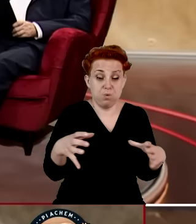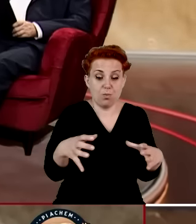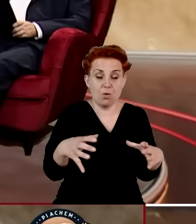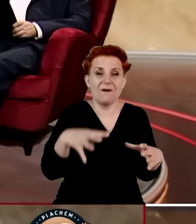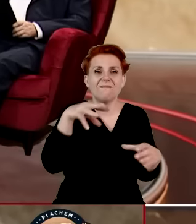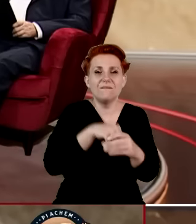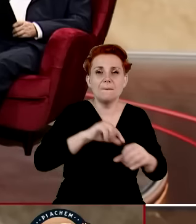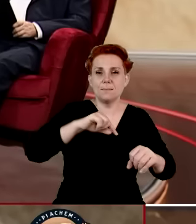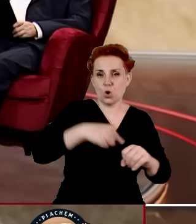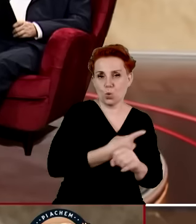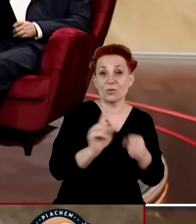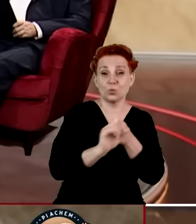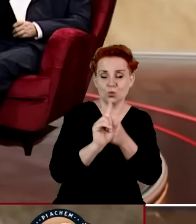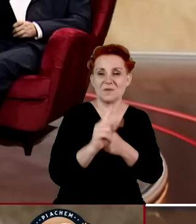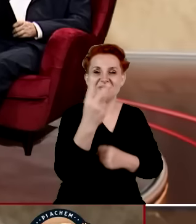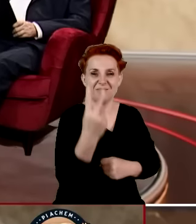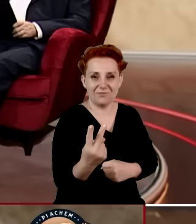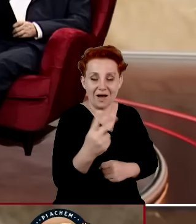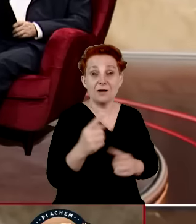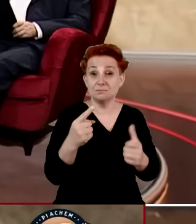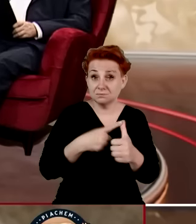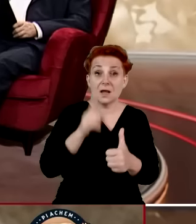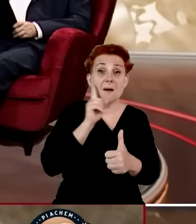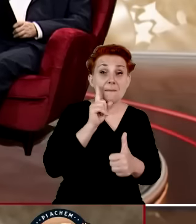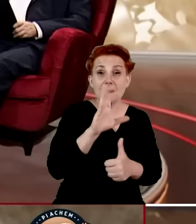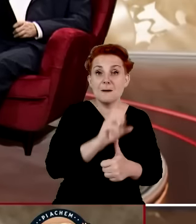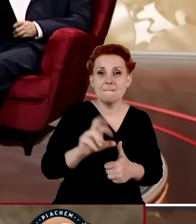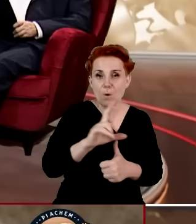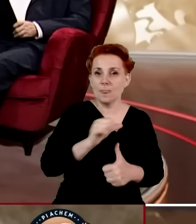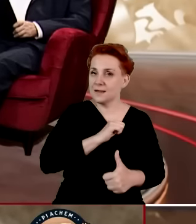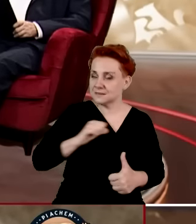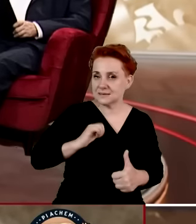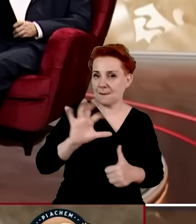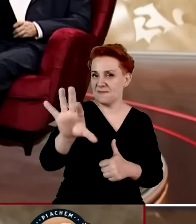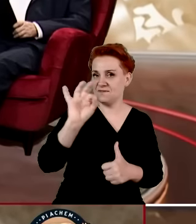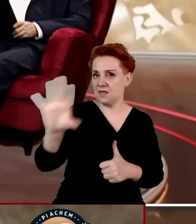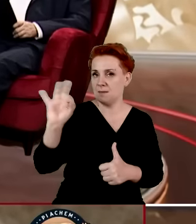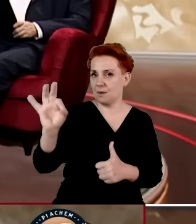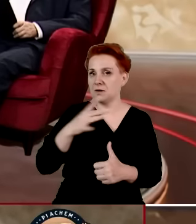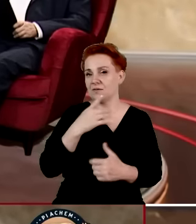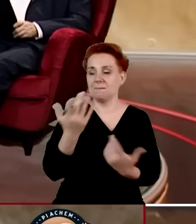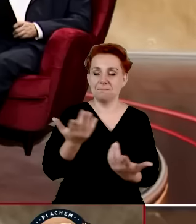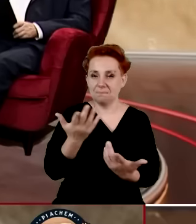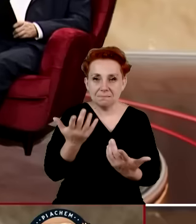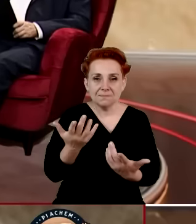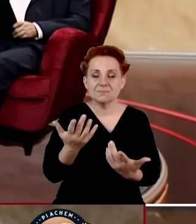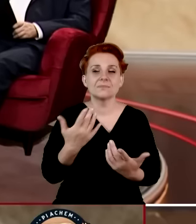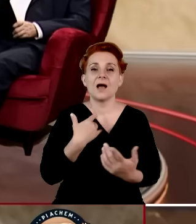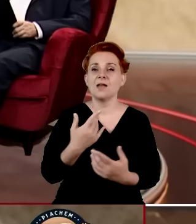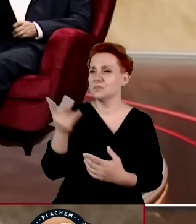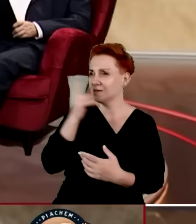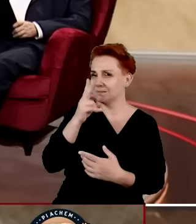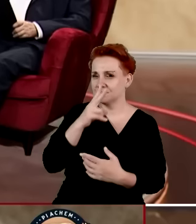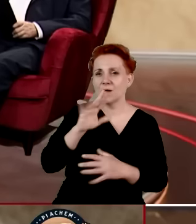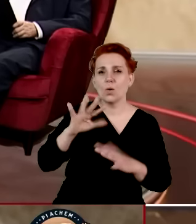prokuratorski numer 2 to pan Bodnar dobrał osobiście. Nie wiem czy śpiewająco, ale Adrianie zwróciłeś uwagę na Belzebuba, czyli